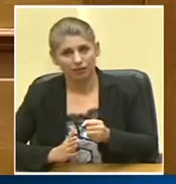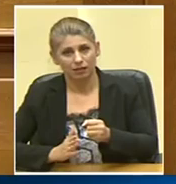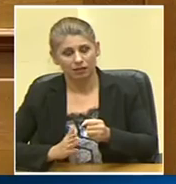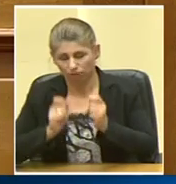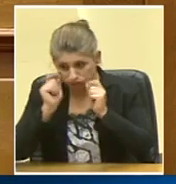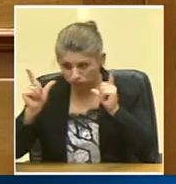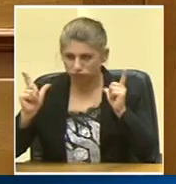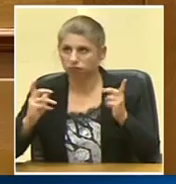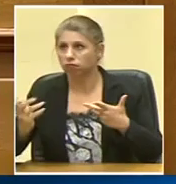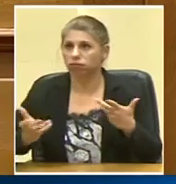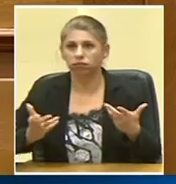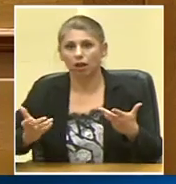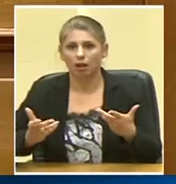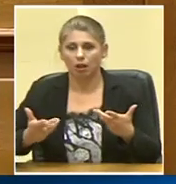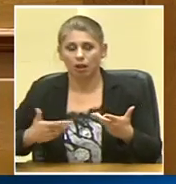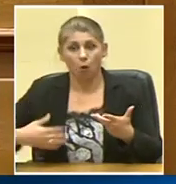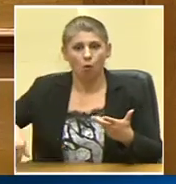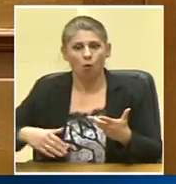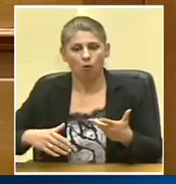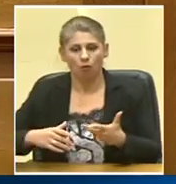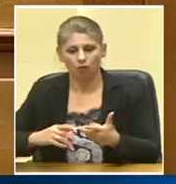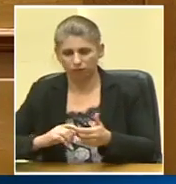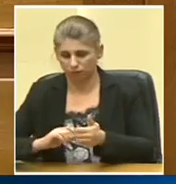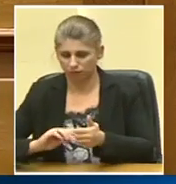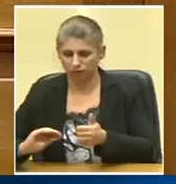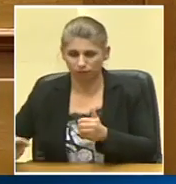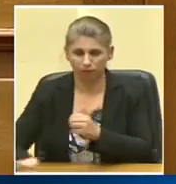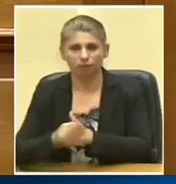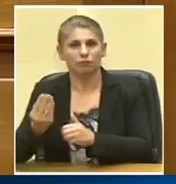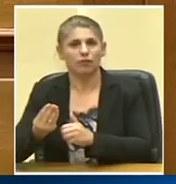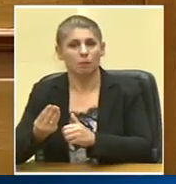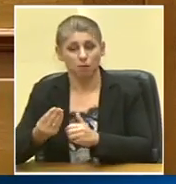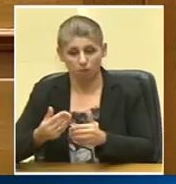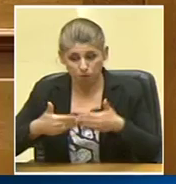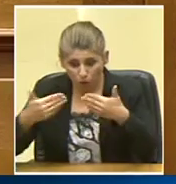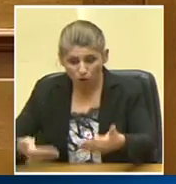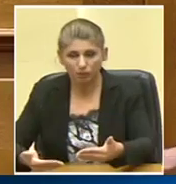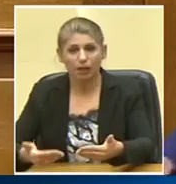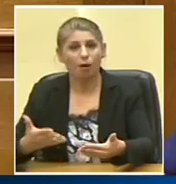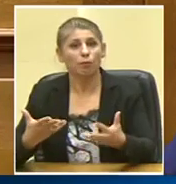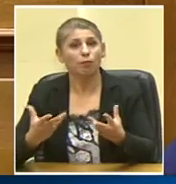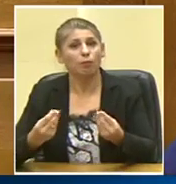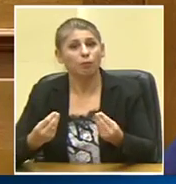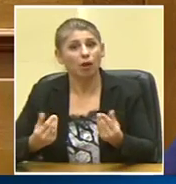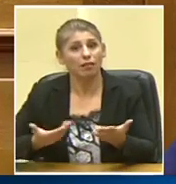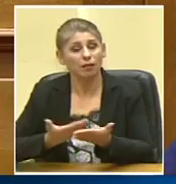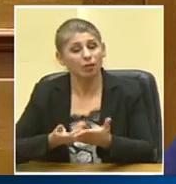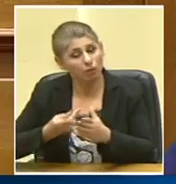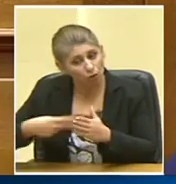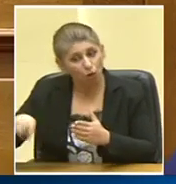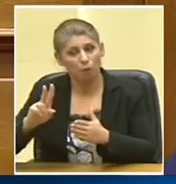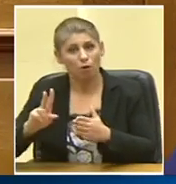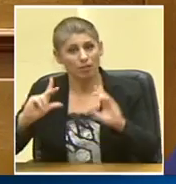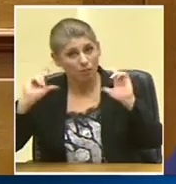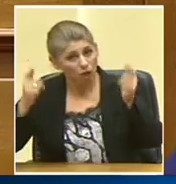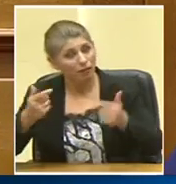αφυπνιστικά, έφερε στο προσκήνιο με ένταση λαϊκά αιτήματα για περισσότερη δημοκρατία, περισσότερη